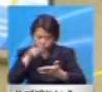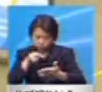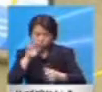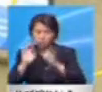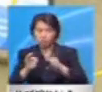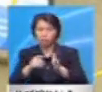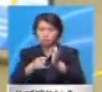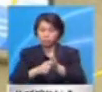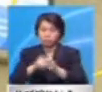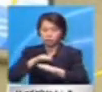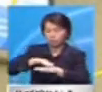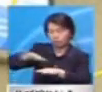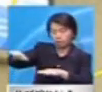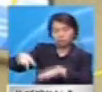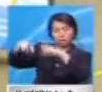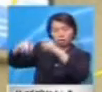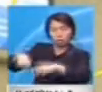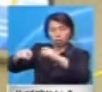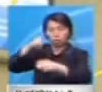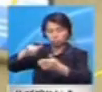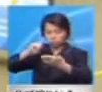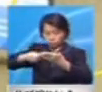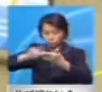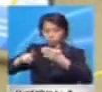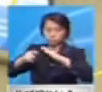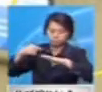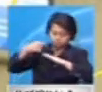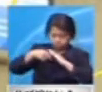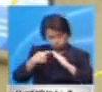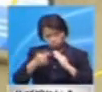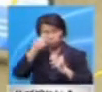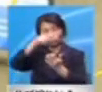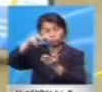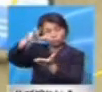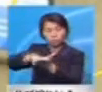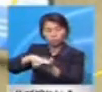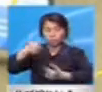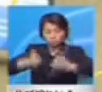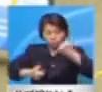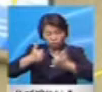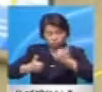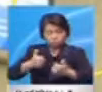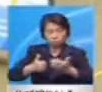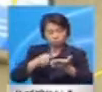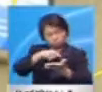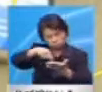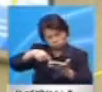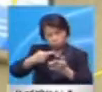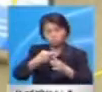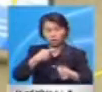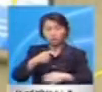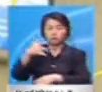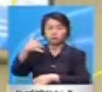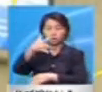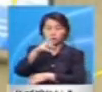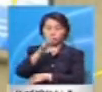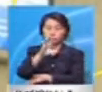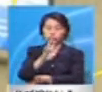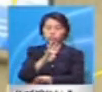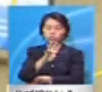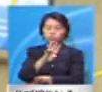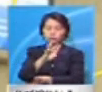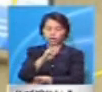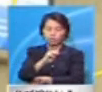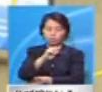perlu akan dihantar ke Australia untuk pemeriksaan lanjut untuk pengesahan sama ada serpihan sebahagian dari Boeing 777